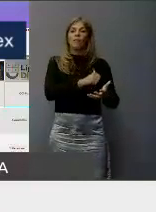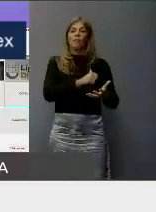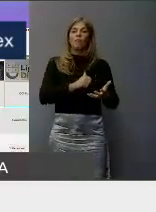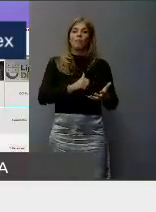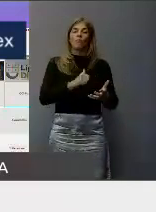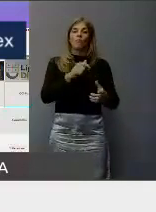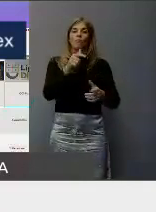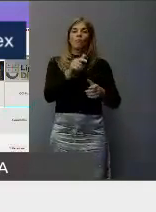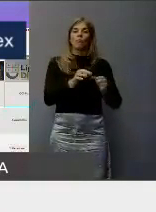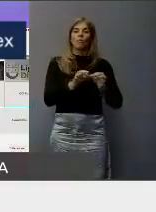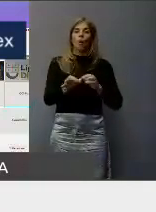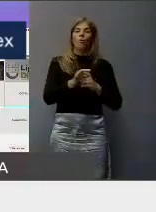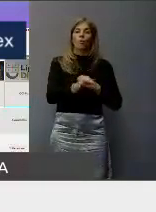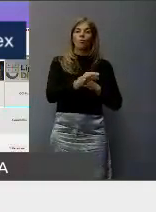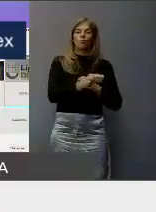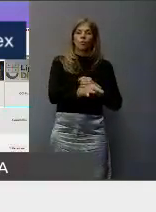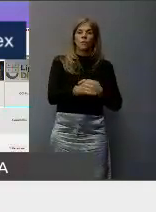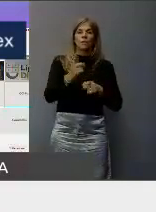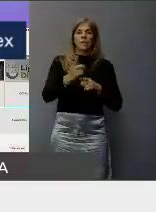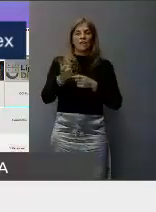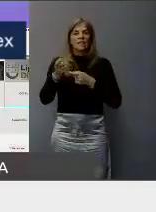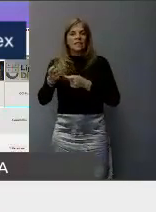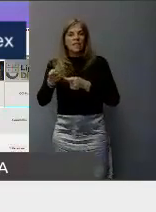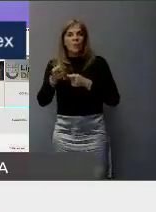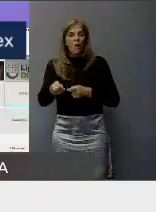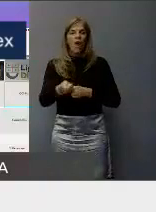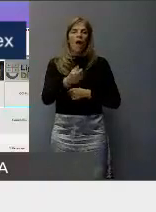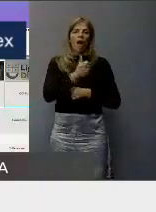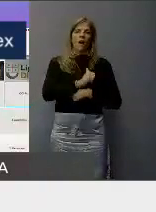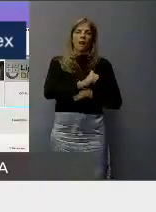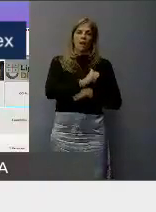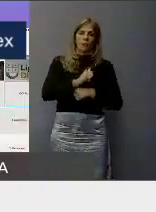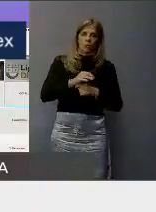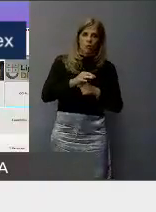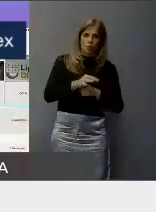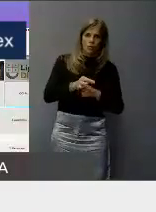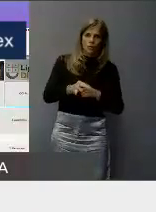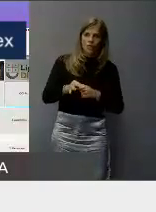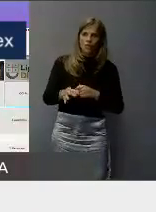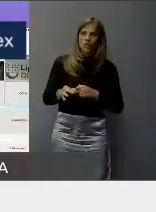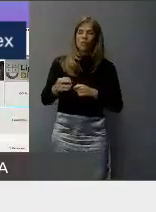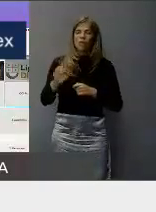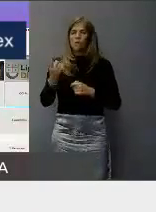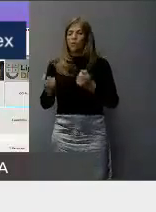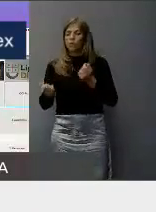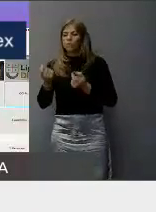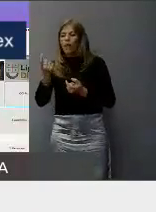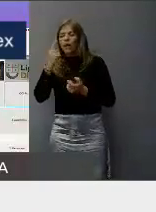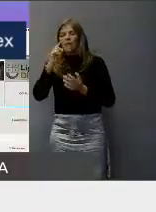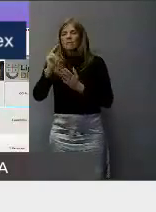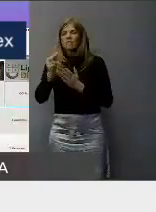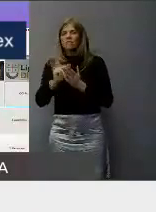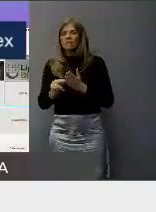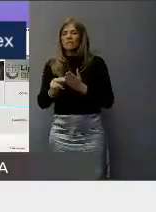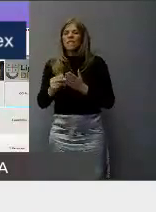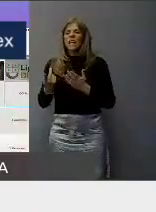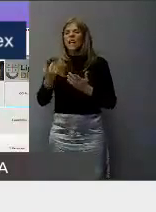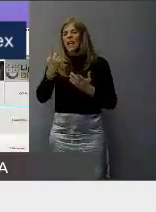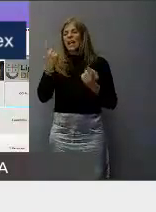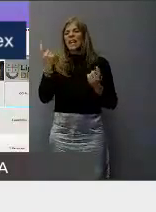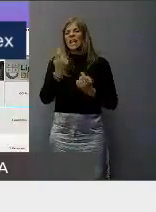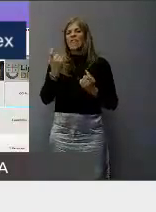comunale le criticità del proprio territorio al punto